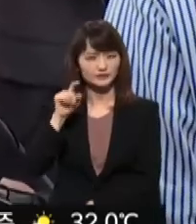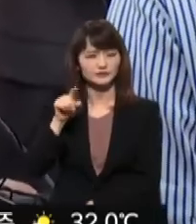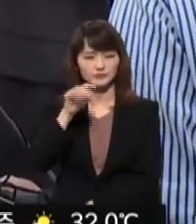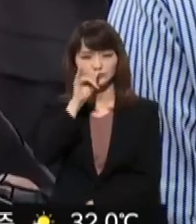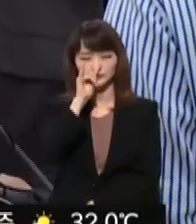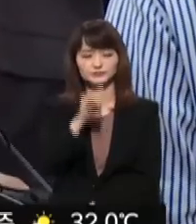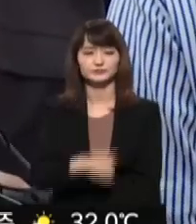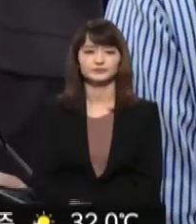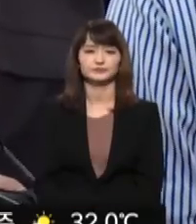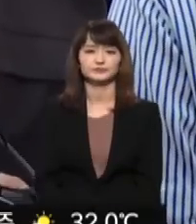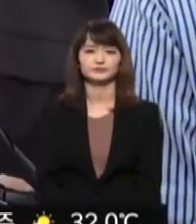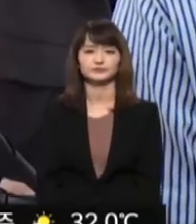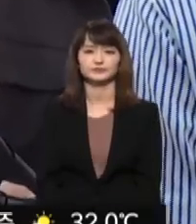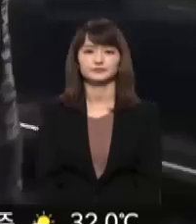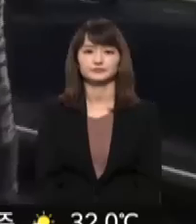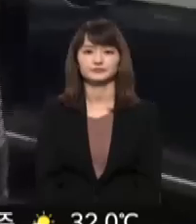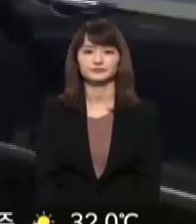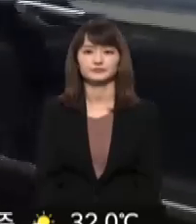예